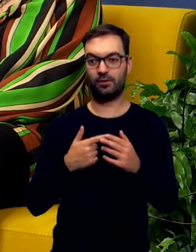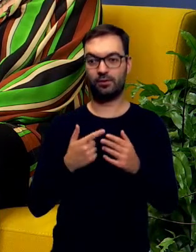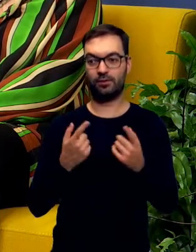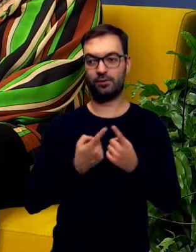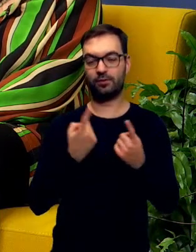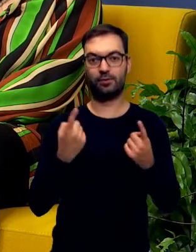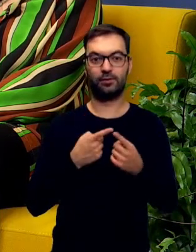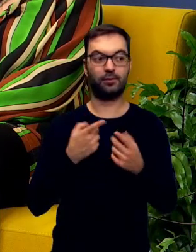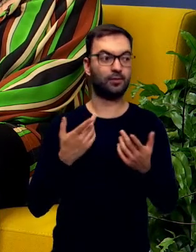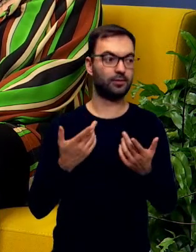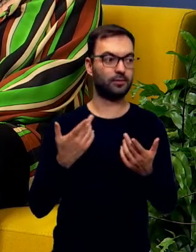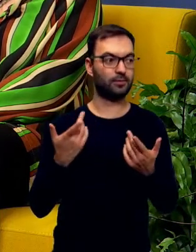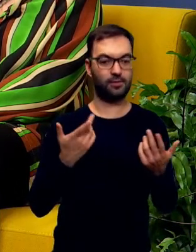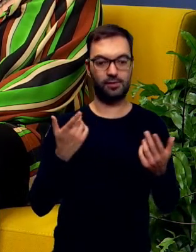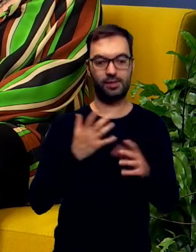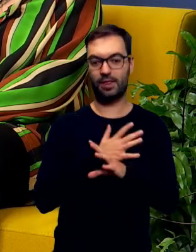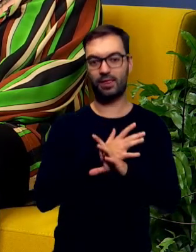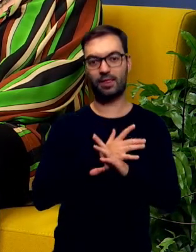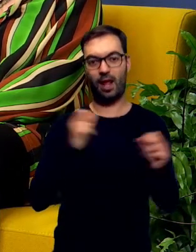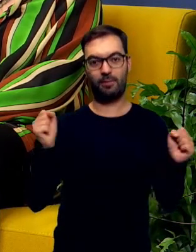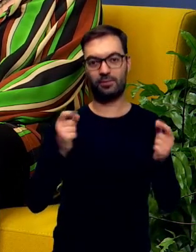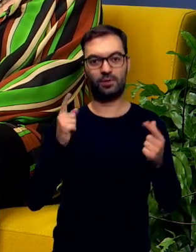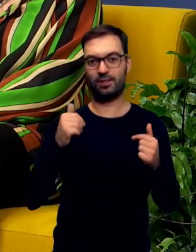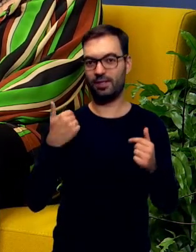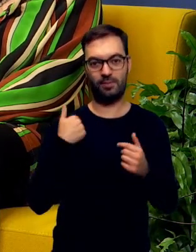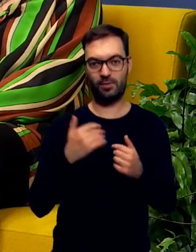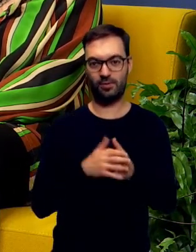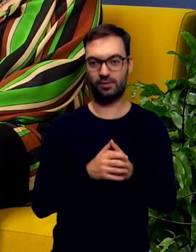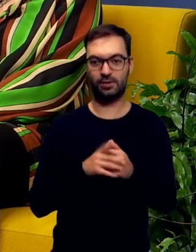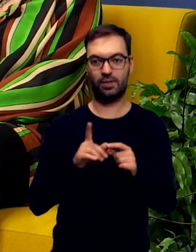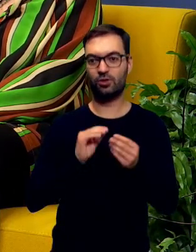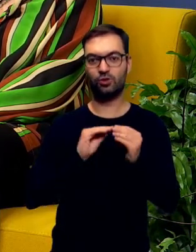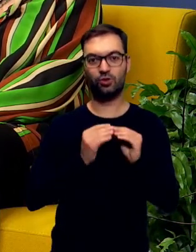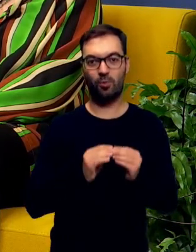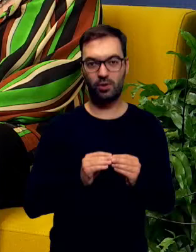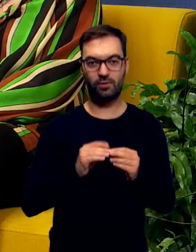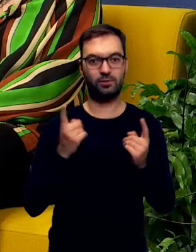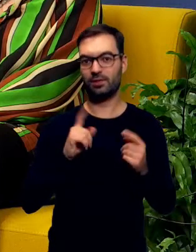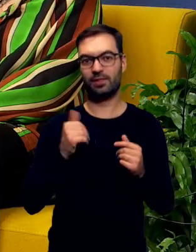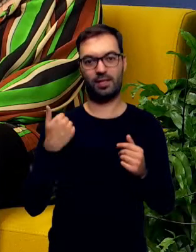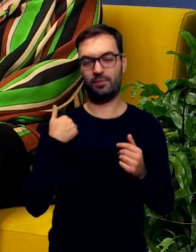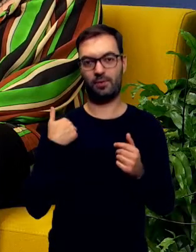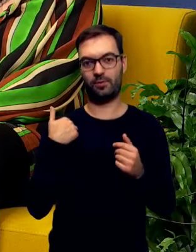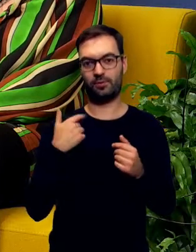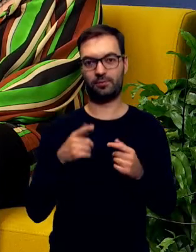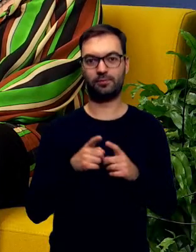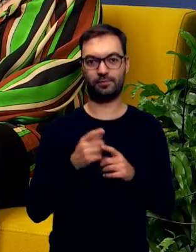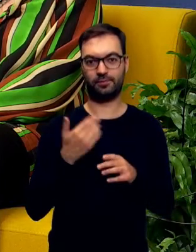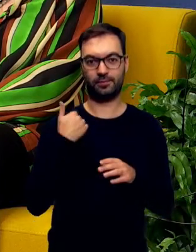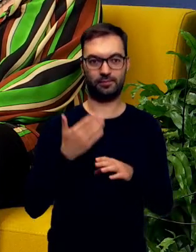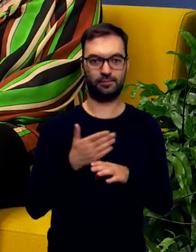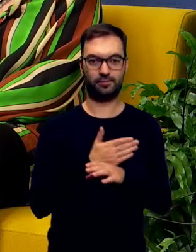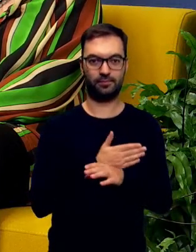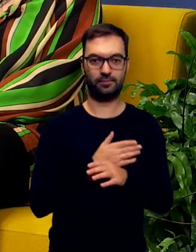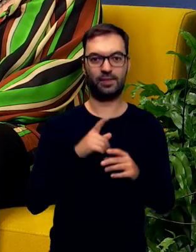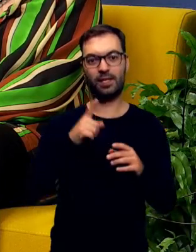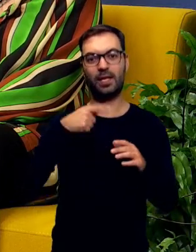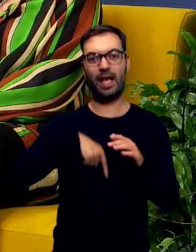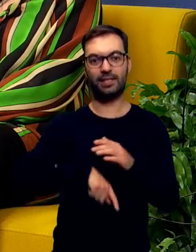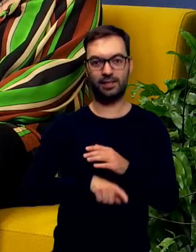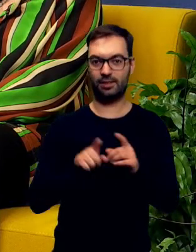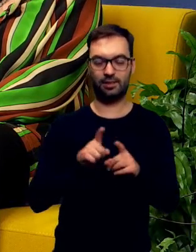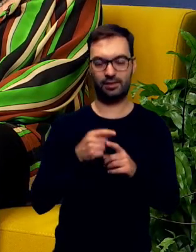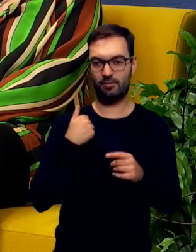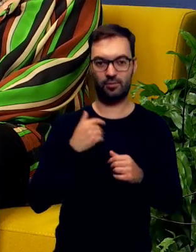czynienia oczywiście z tak dramatycznymi zdarzeniami i tak skomplikowanymi działaniami, jakie miały miejsce w jaskini